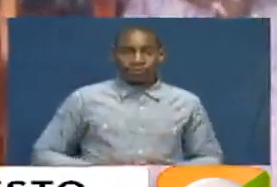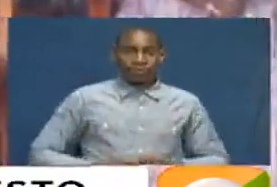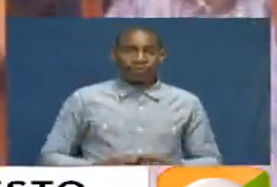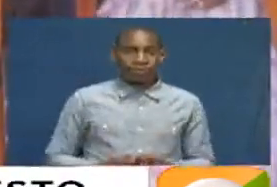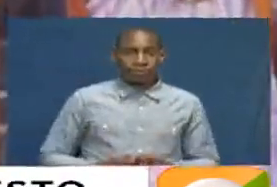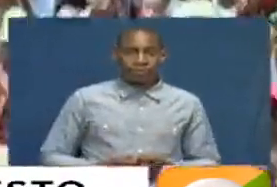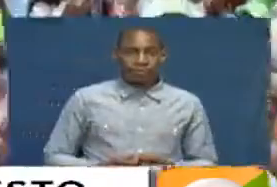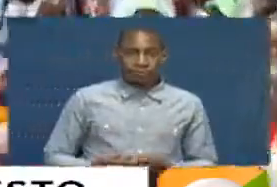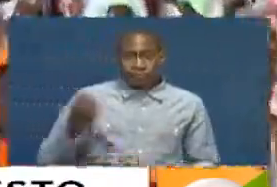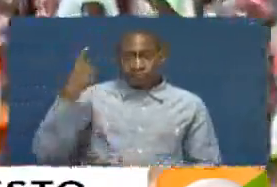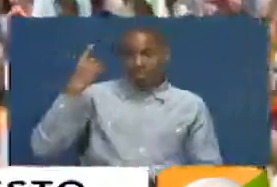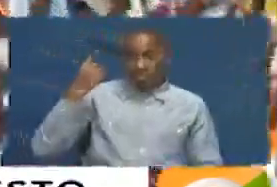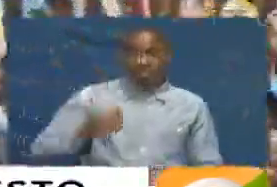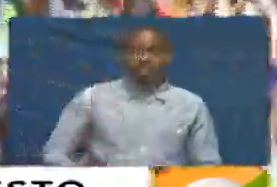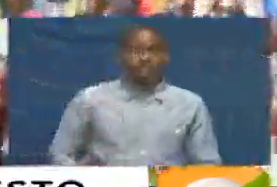Sawa.